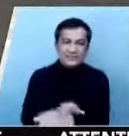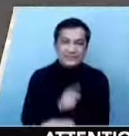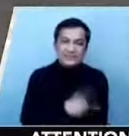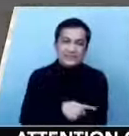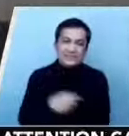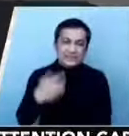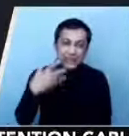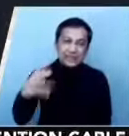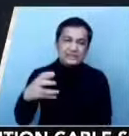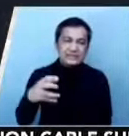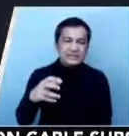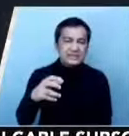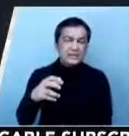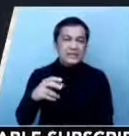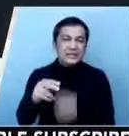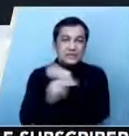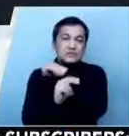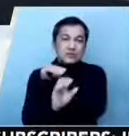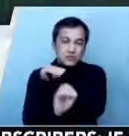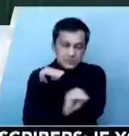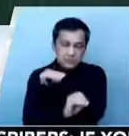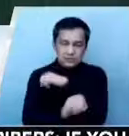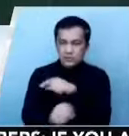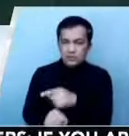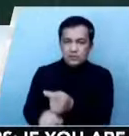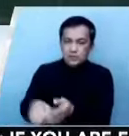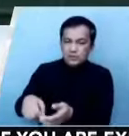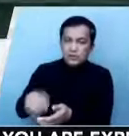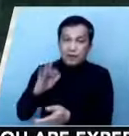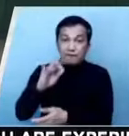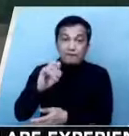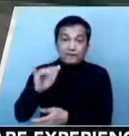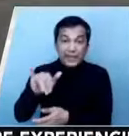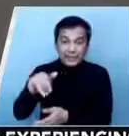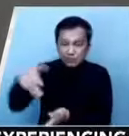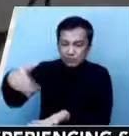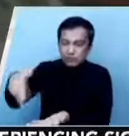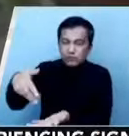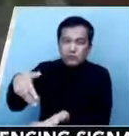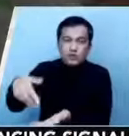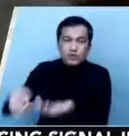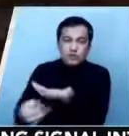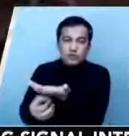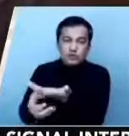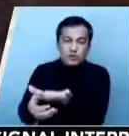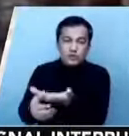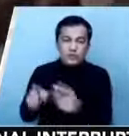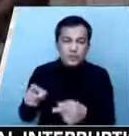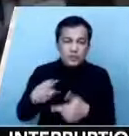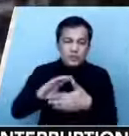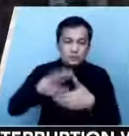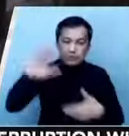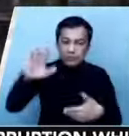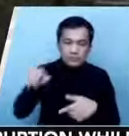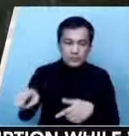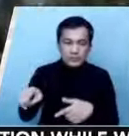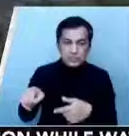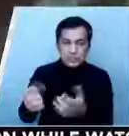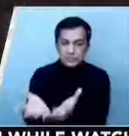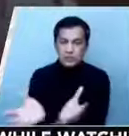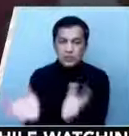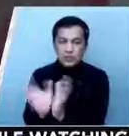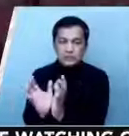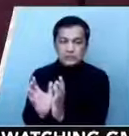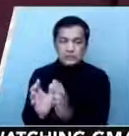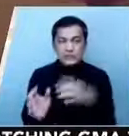Negros Occidental, nakapagprito umano ang content creator na si Miss Popcorn sa kawaling ibinilad niya sa sikat ng